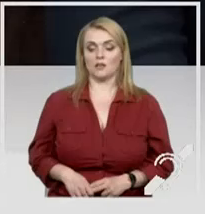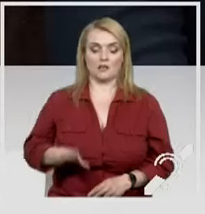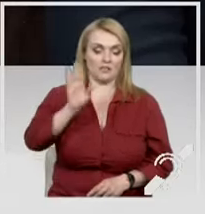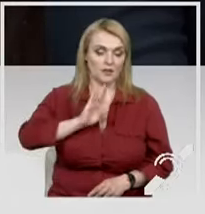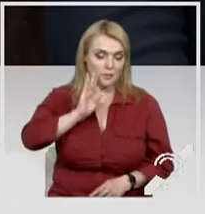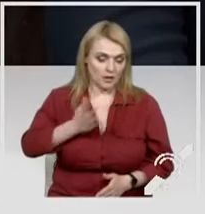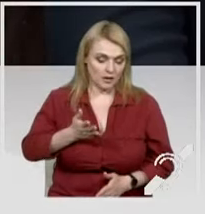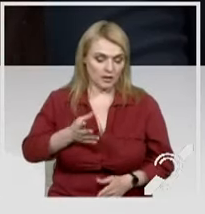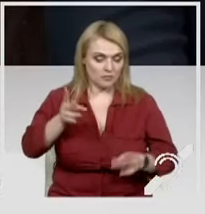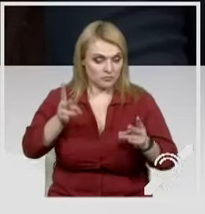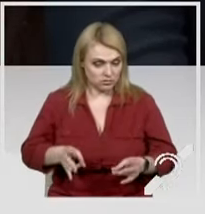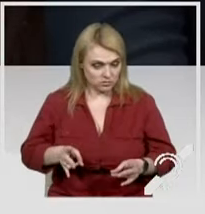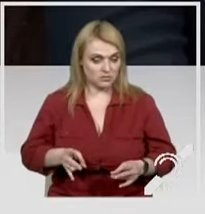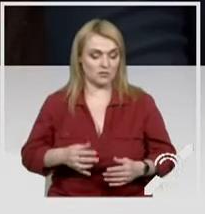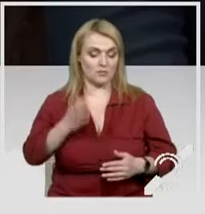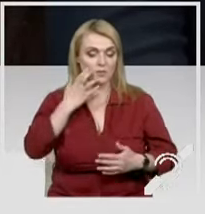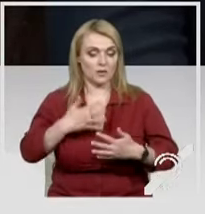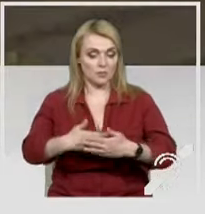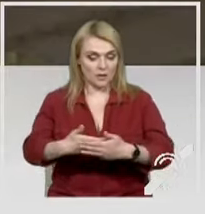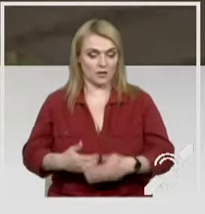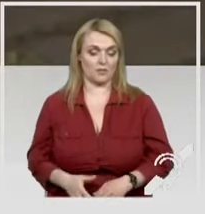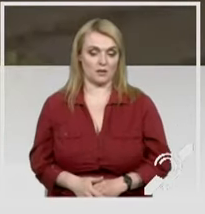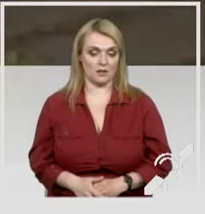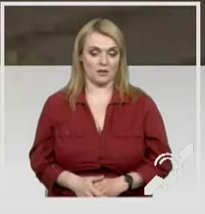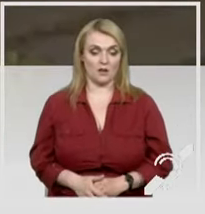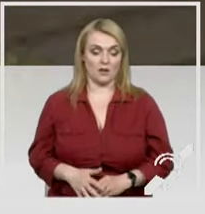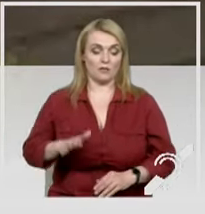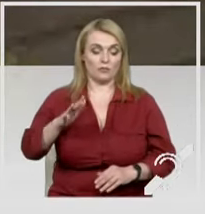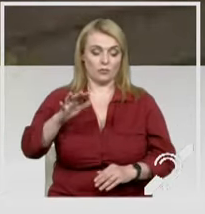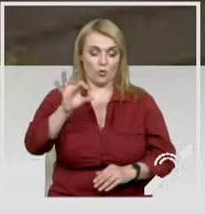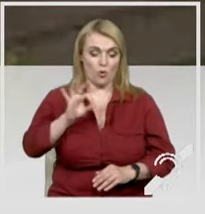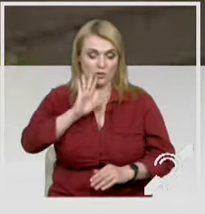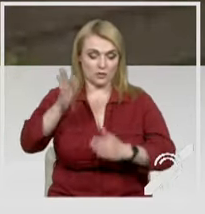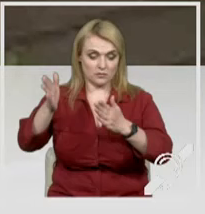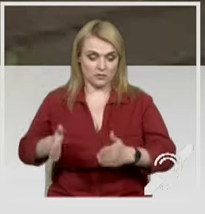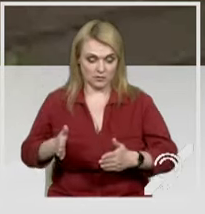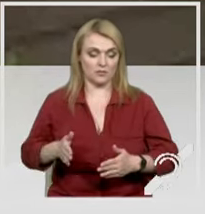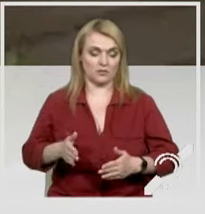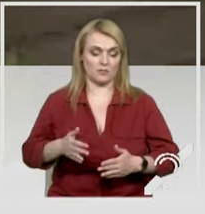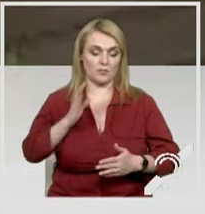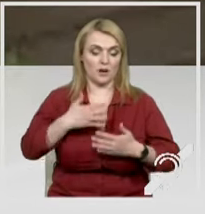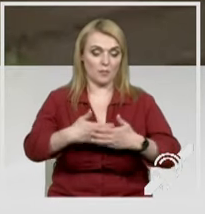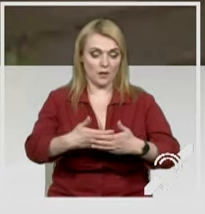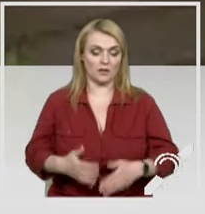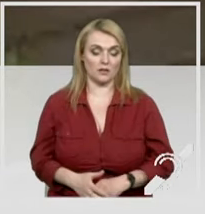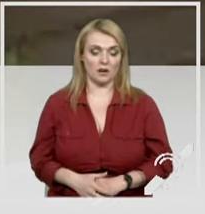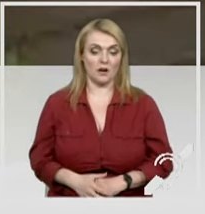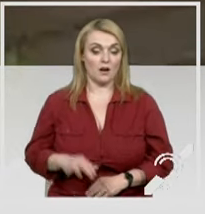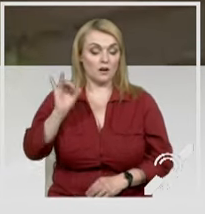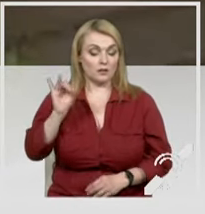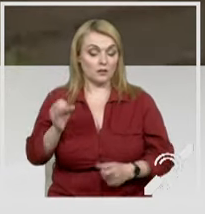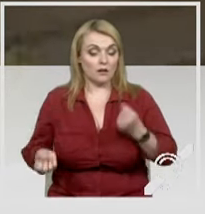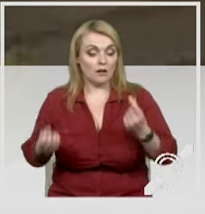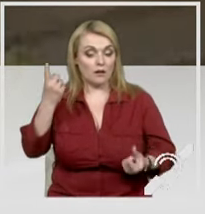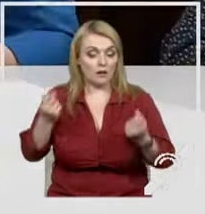femeie, deoarece este mai vulnerabilă. Cazul Anei Maria, răpită și ucisă cu o deosebită cruzime, a scos la iveală un șir de